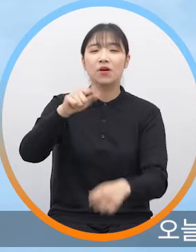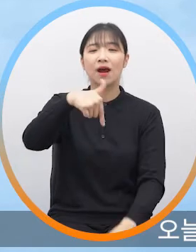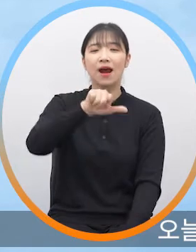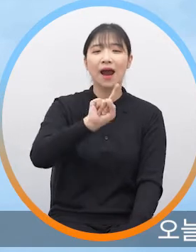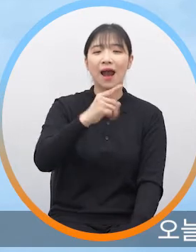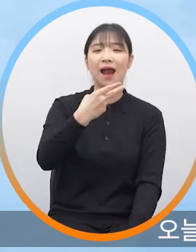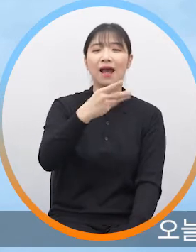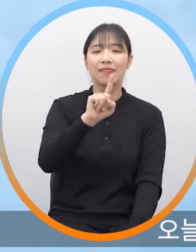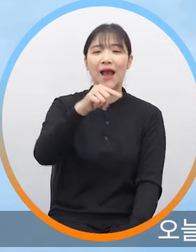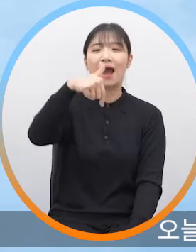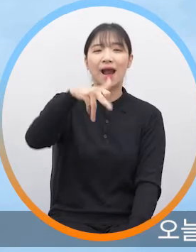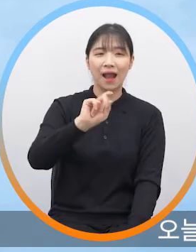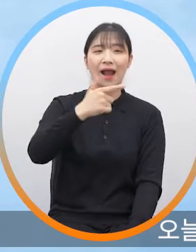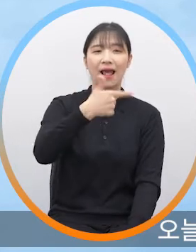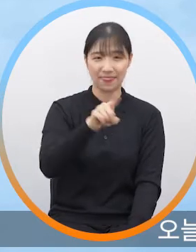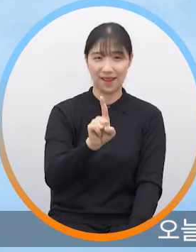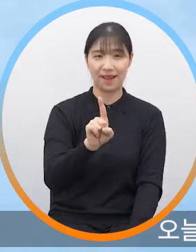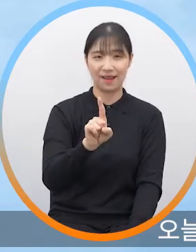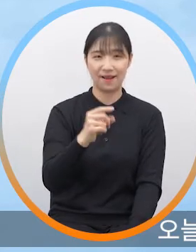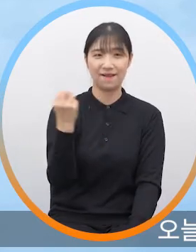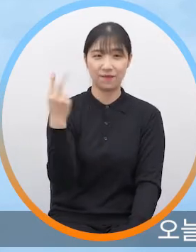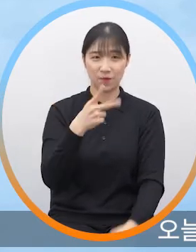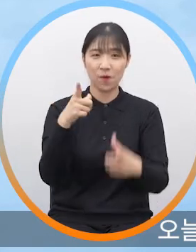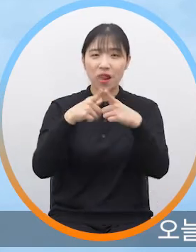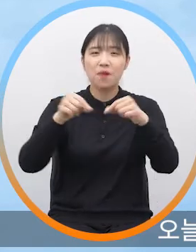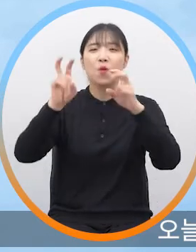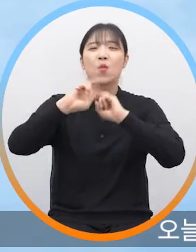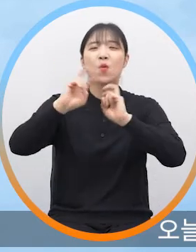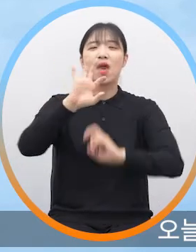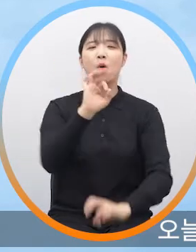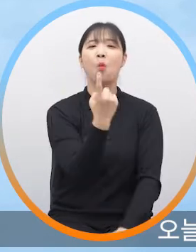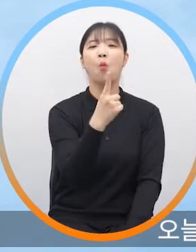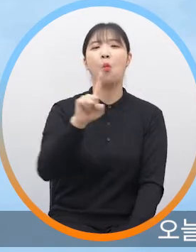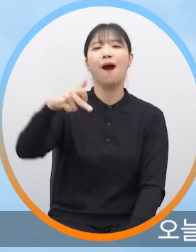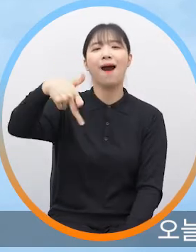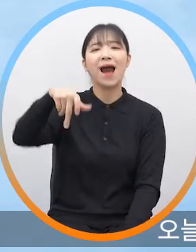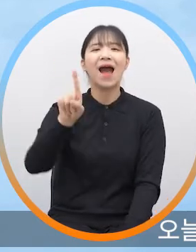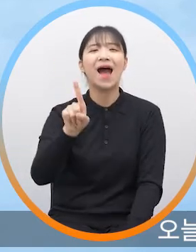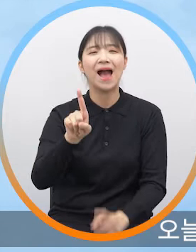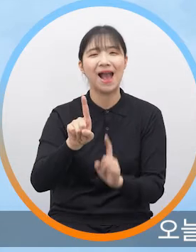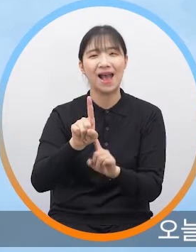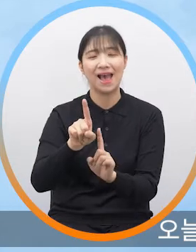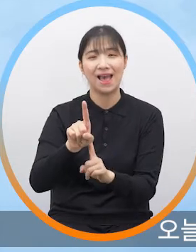가나, 가나까라, 그 다음에 일본 노래라고 하는 와카의